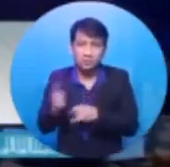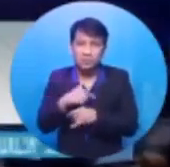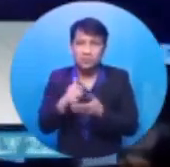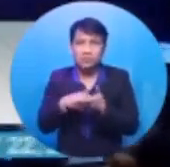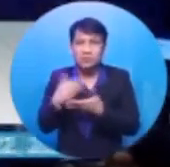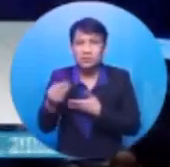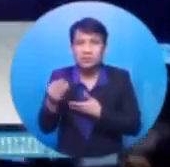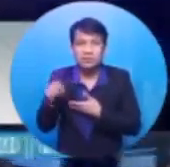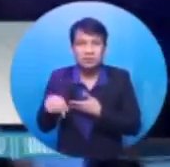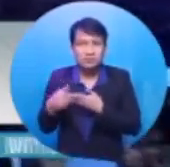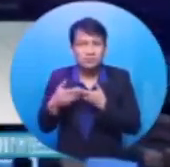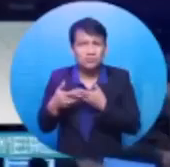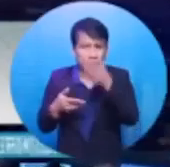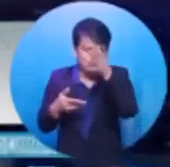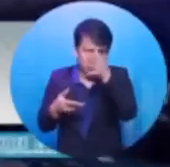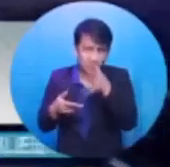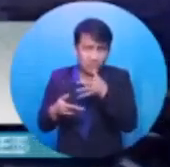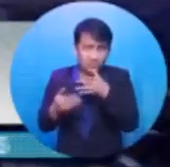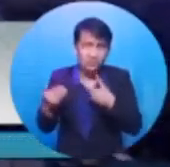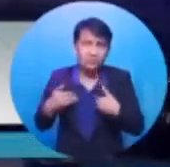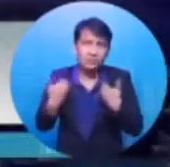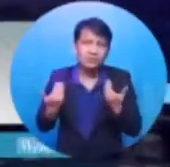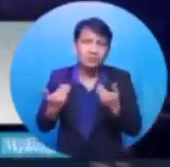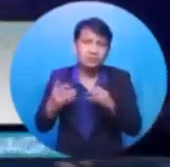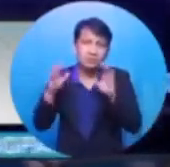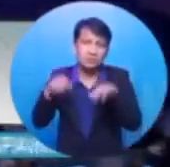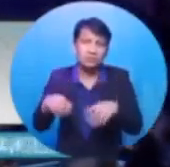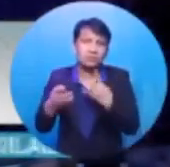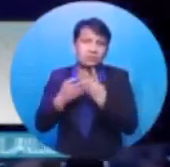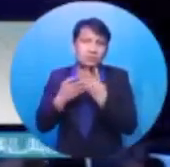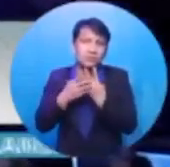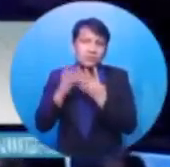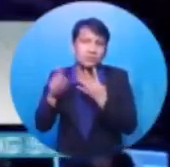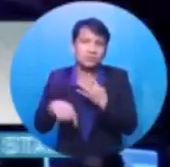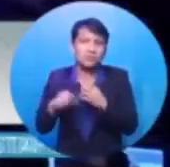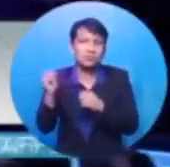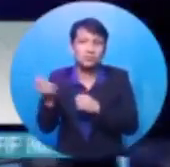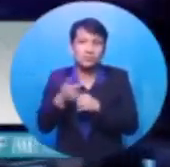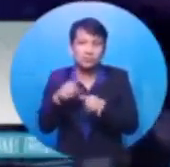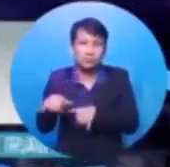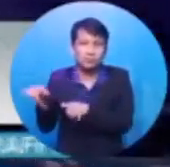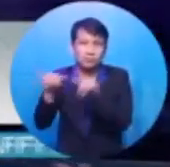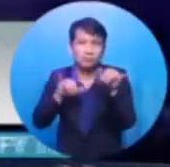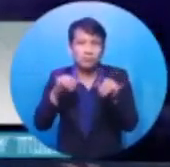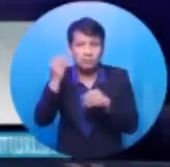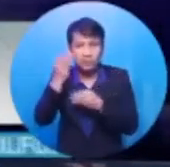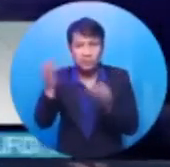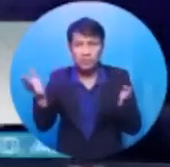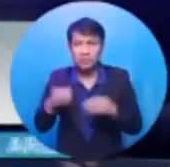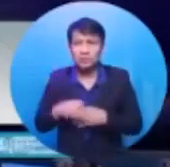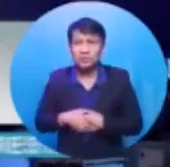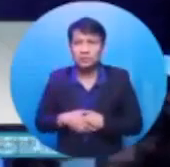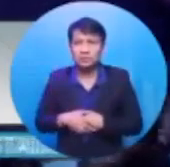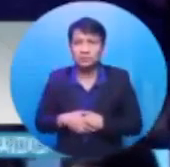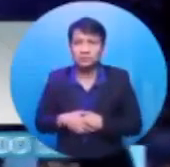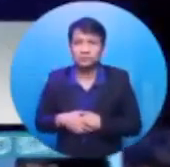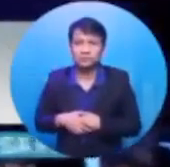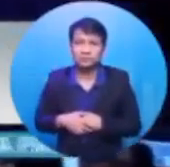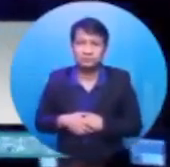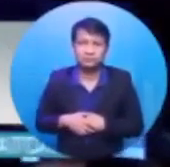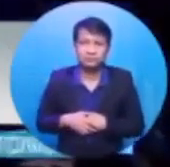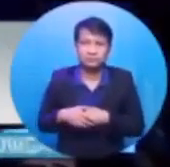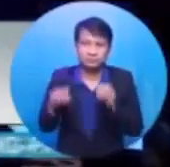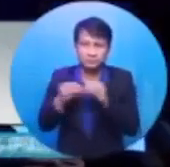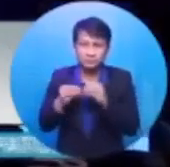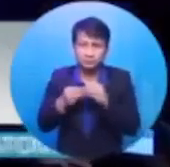Dapat parusahan mga magulang at minor de edad makulong para matuto sila all. So, eto yun ano. At sana raw magsilbing leksyon ito para sa iba pang